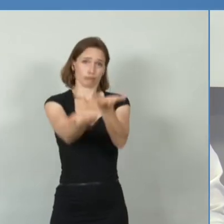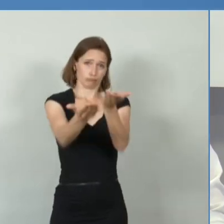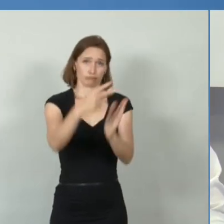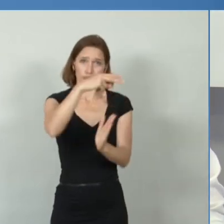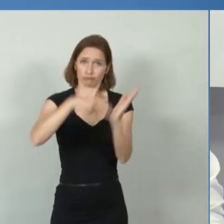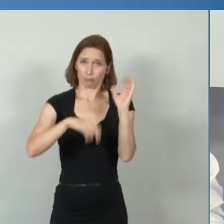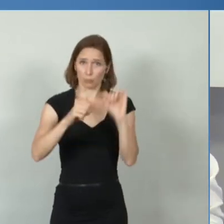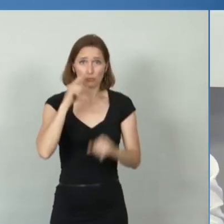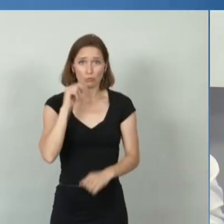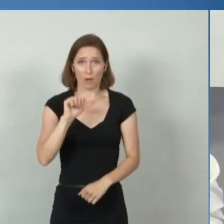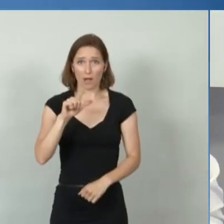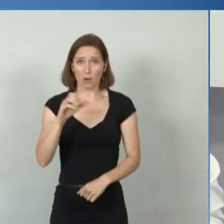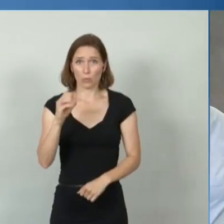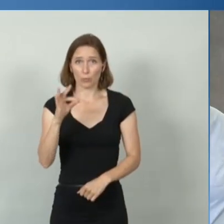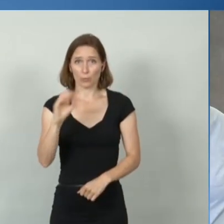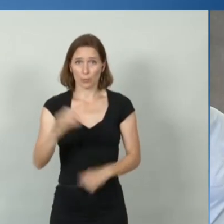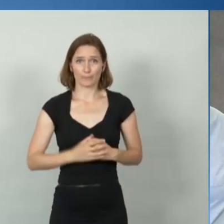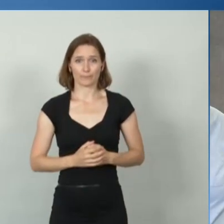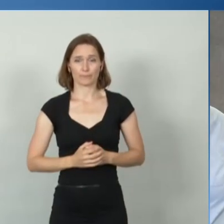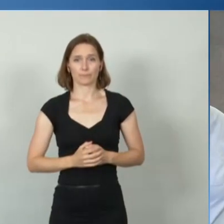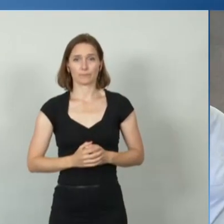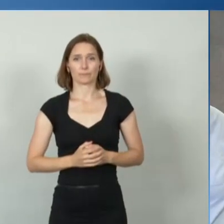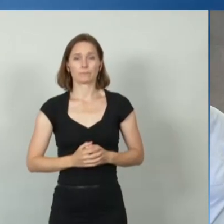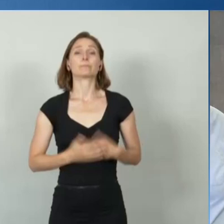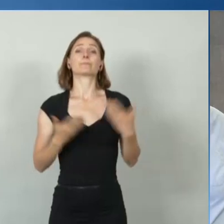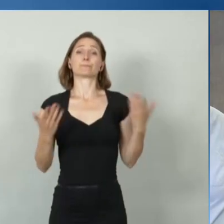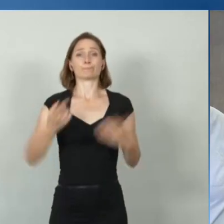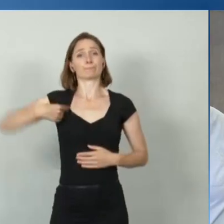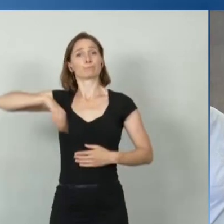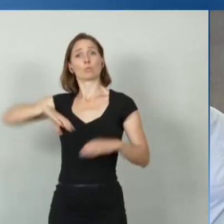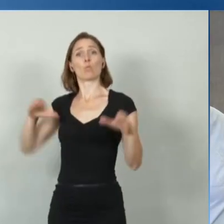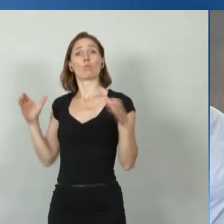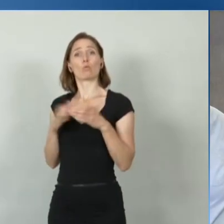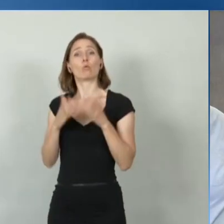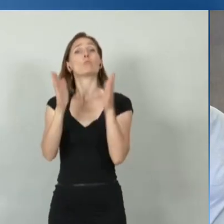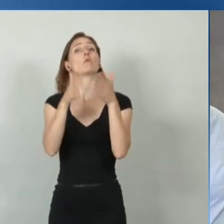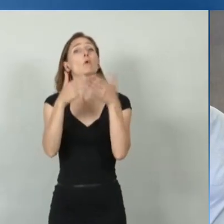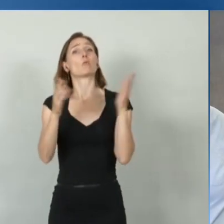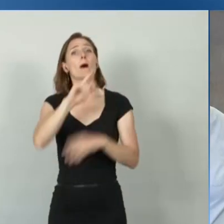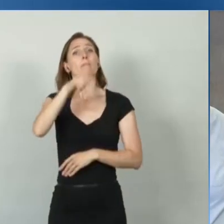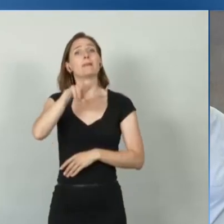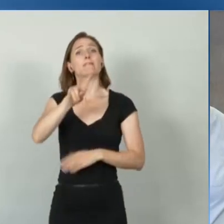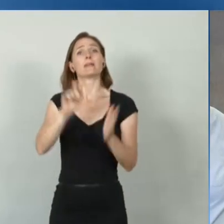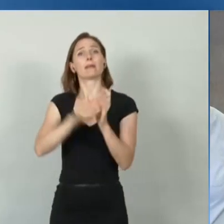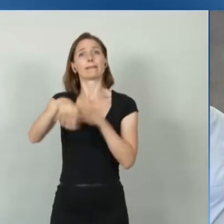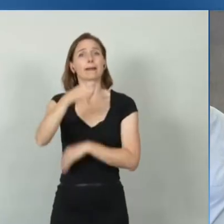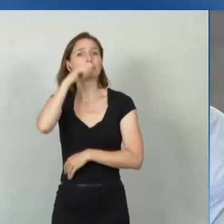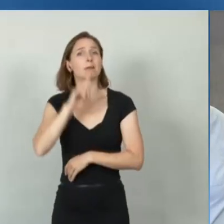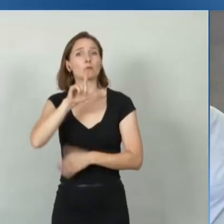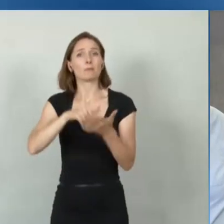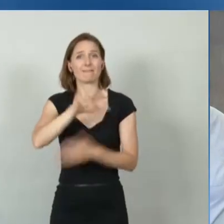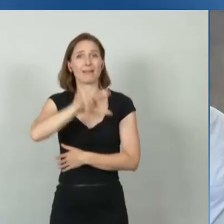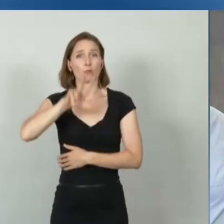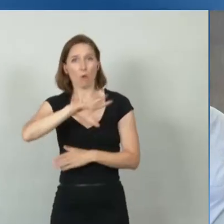Monsieur à l'auto alors donc notre groupe demandé de rajouter au procès-verbal du 15 mai 2023 la phrase